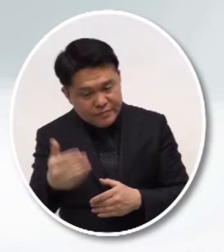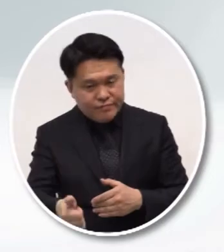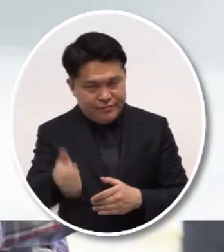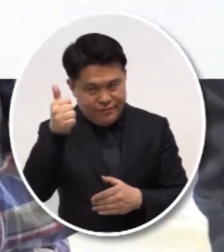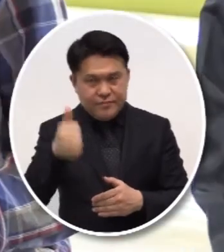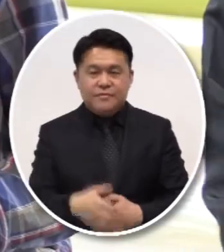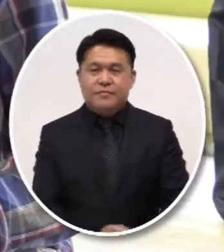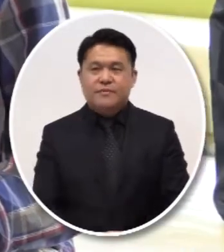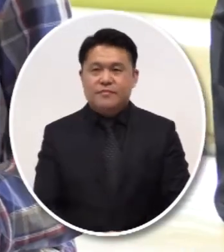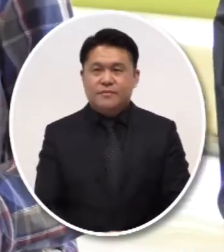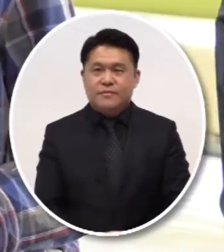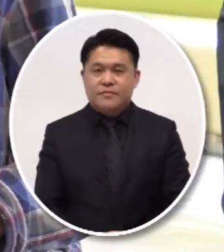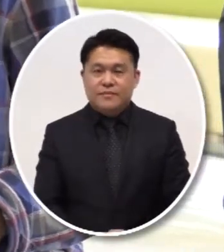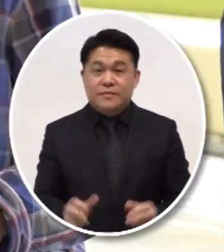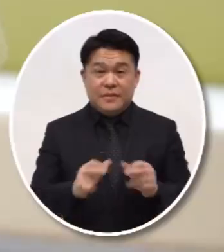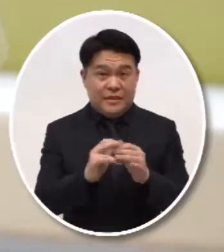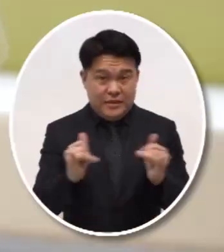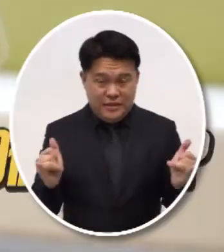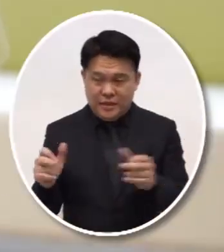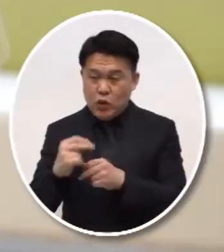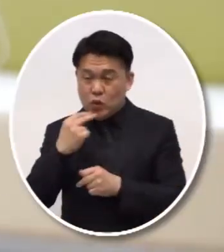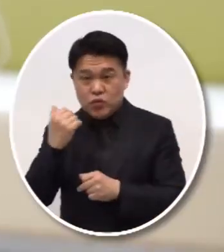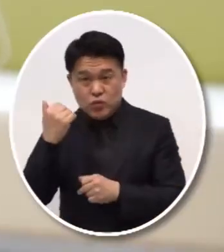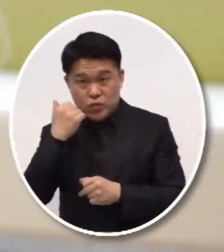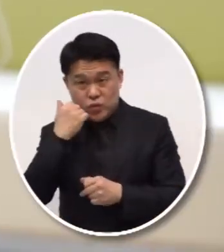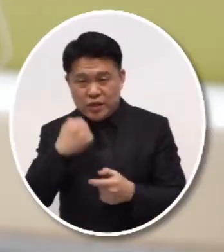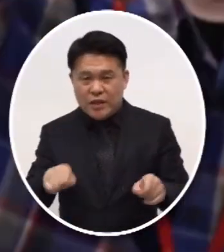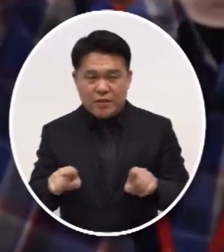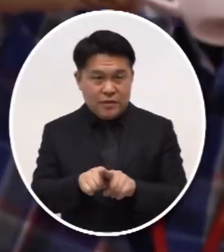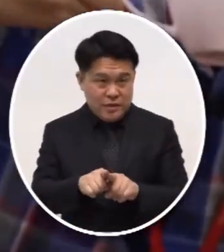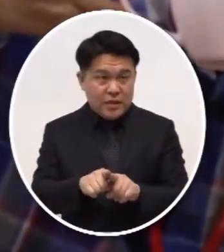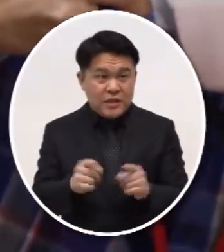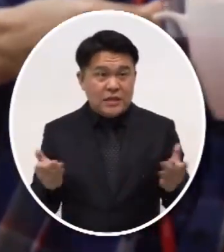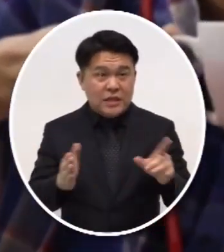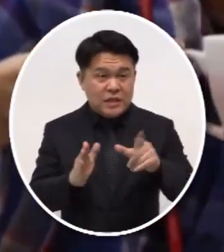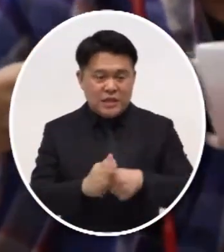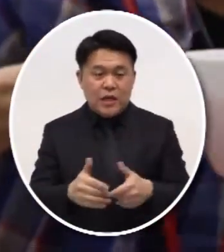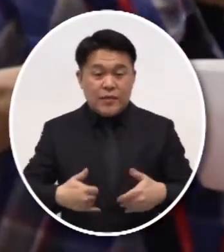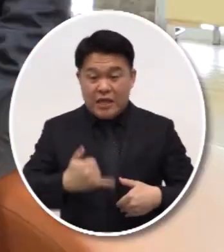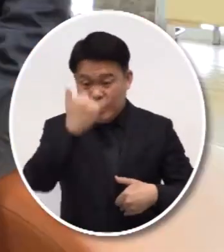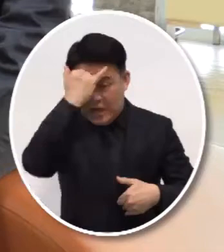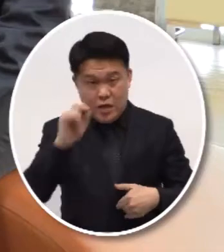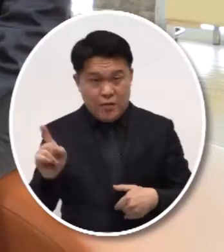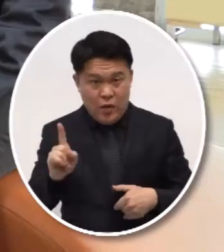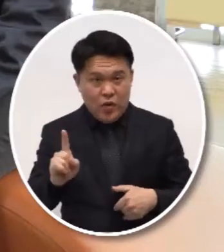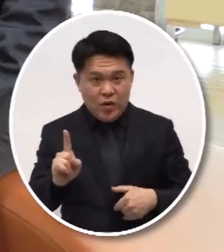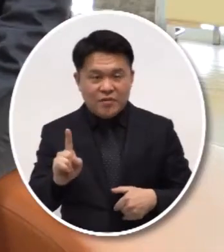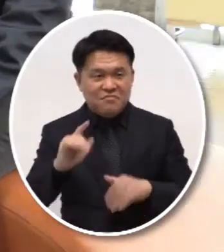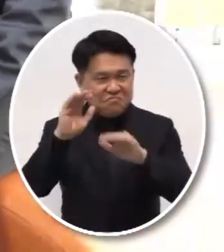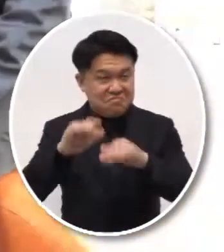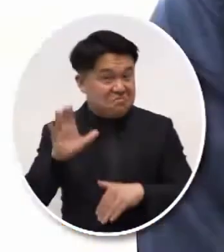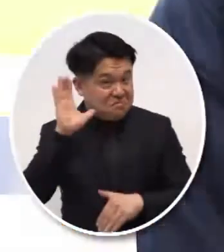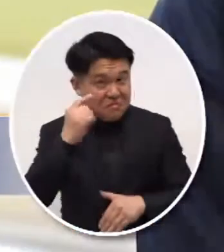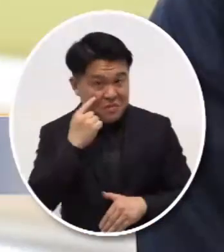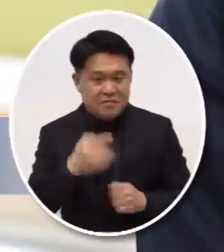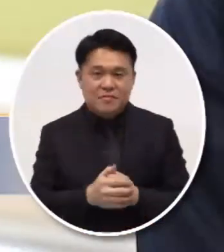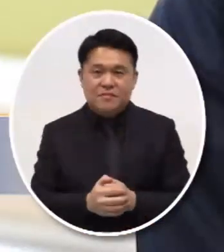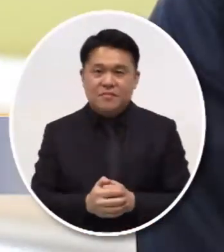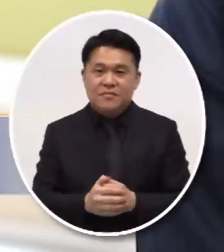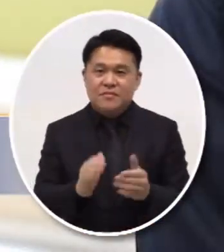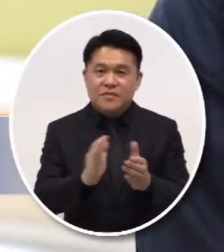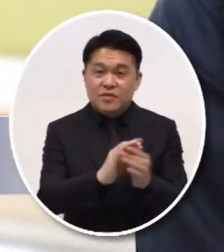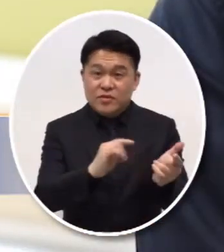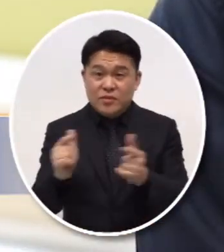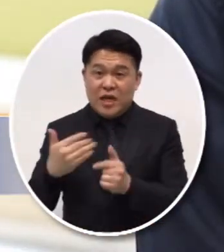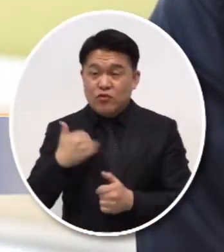것입니다. 그럼 장애인과 비장애인이 함께 일할 때 필요한 에티켓들을 직접 들어볼까요? 뭐 친구들이나